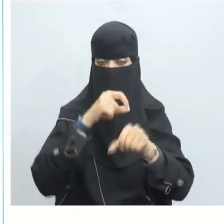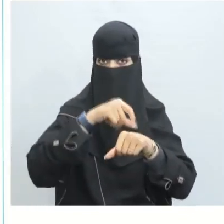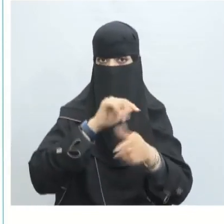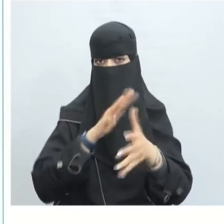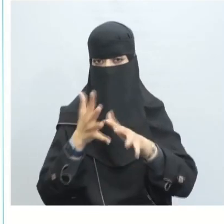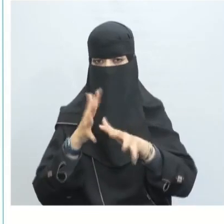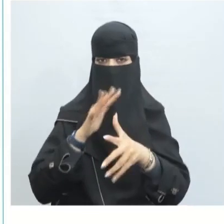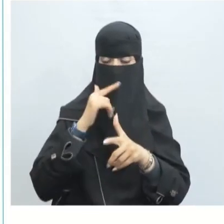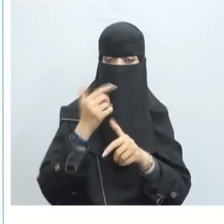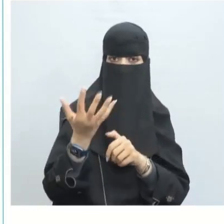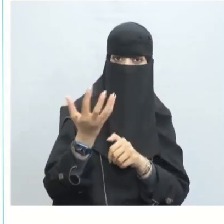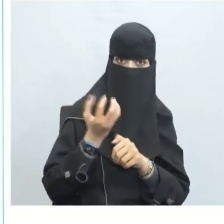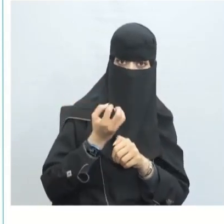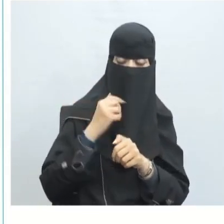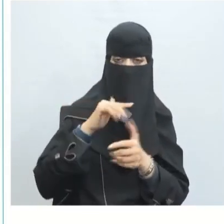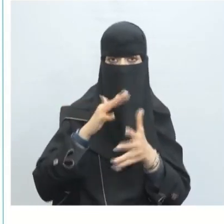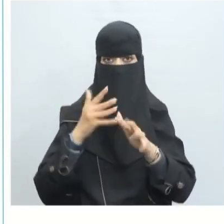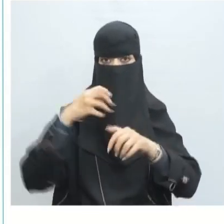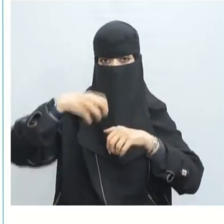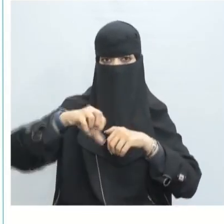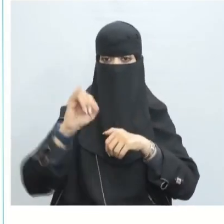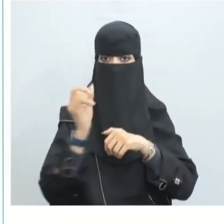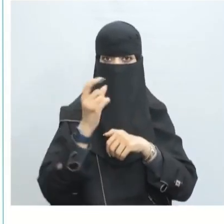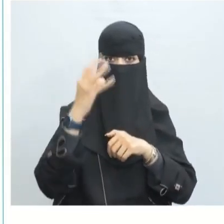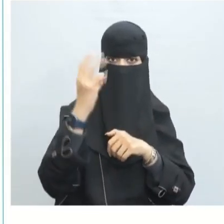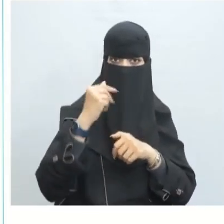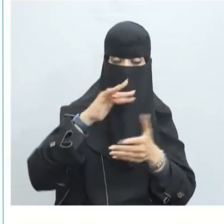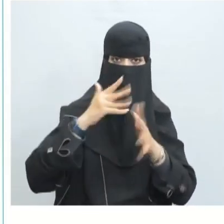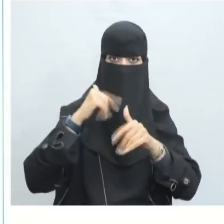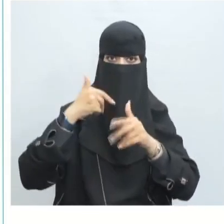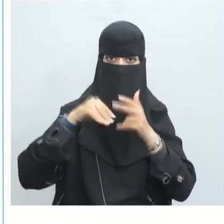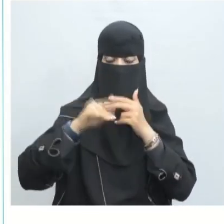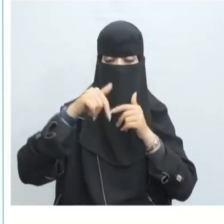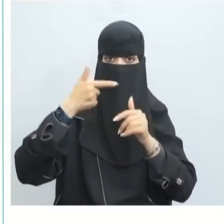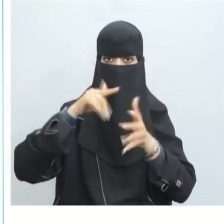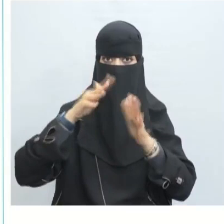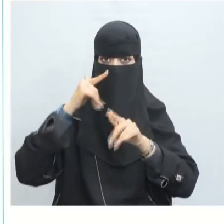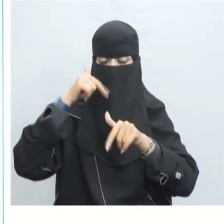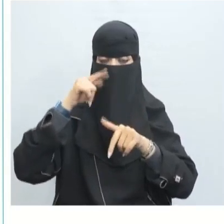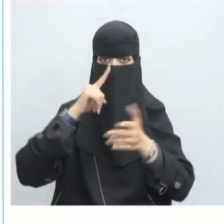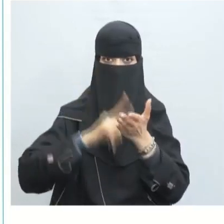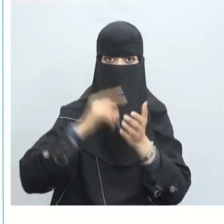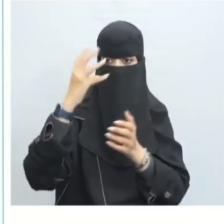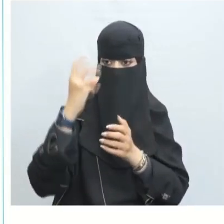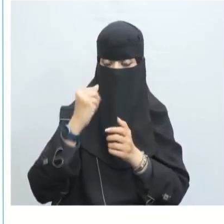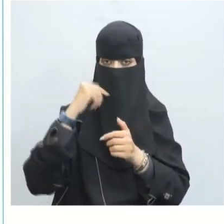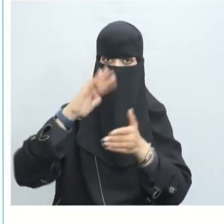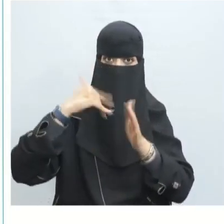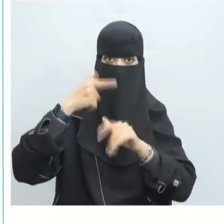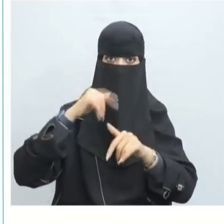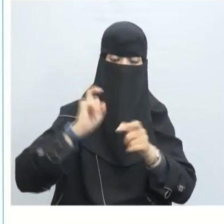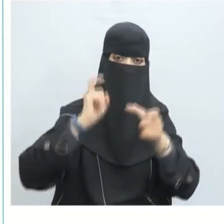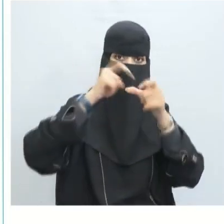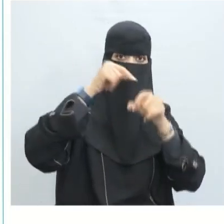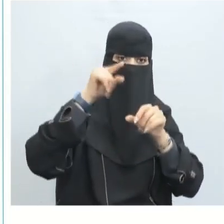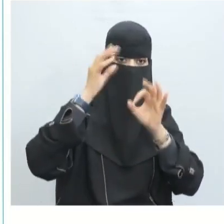ولكن تعطي نوعا من قام التي يمكن من خلالها ان نقدر الرقم ومن خلال التوصل